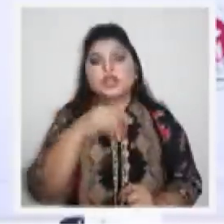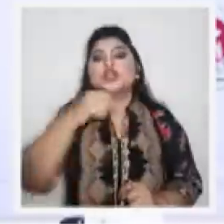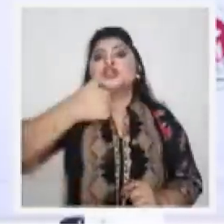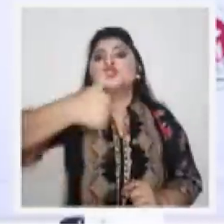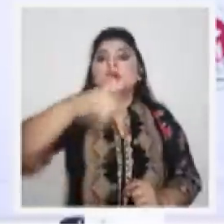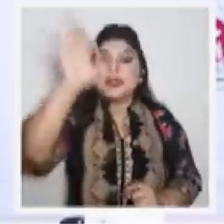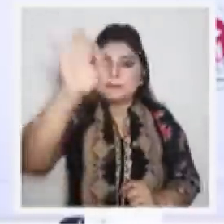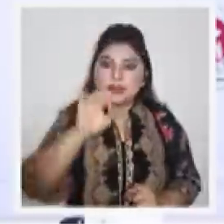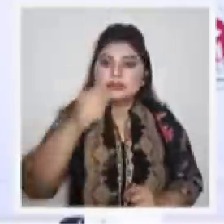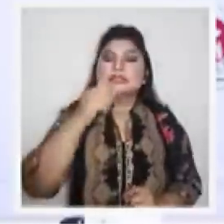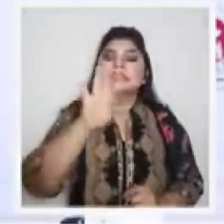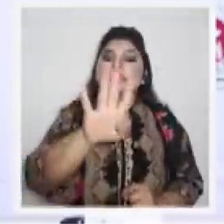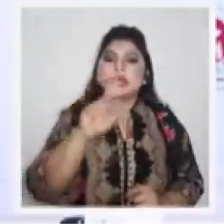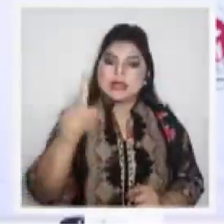2.61%,